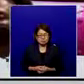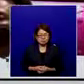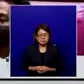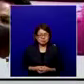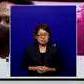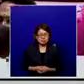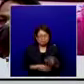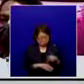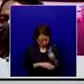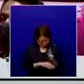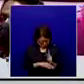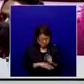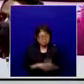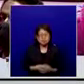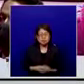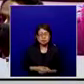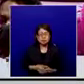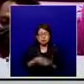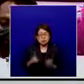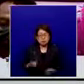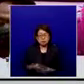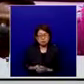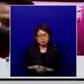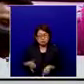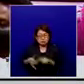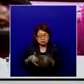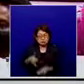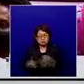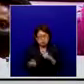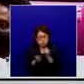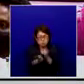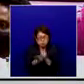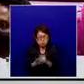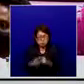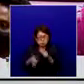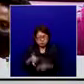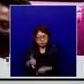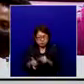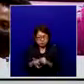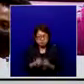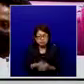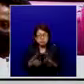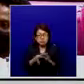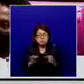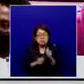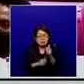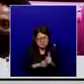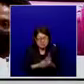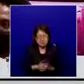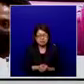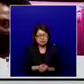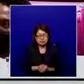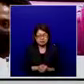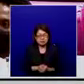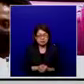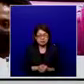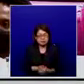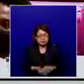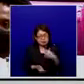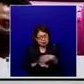กราบเรียนท่านประธานวันนี้บุคคลที่ผมรู้จักท่านหนึ่งเป็นเรื่องที่ดีก็เลยเอามาเพราะวันนี้ผม